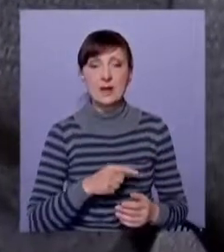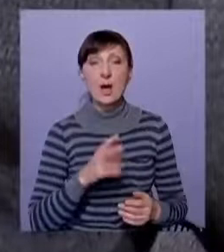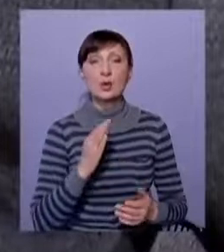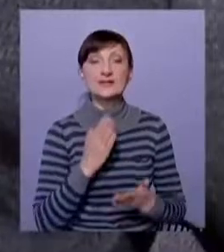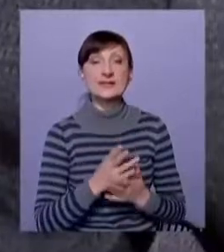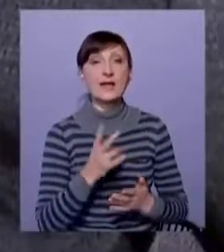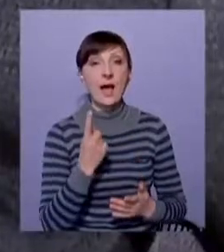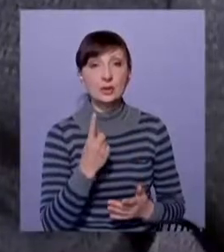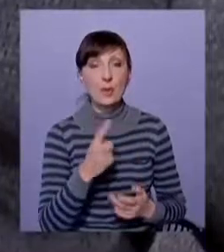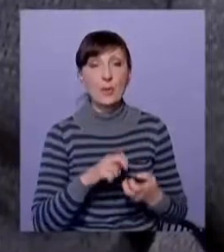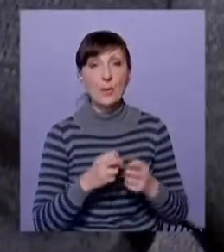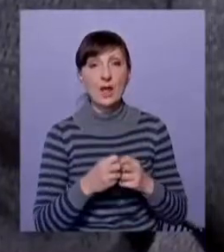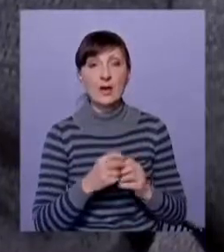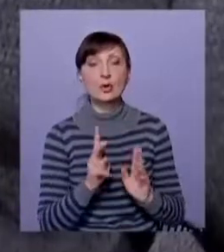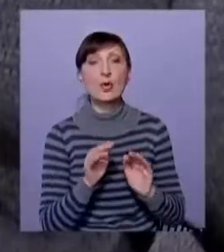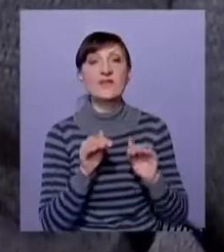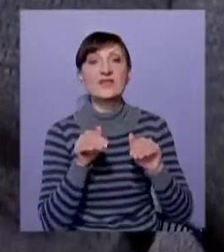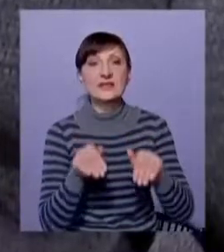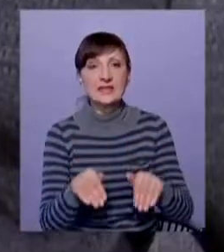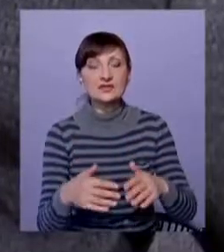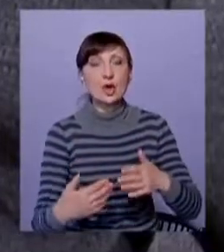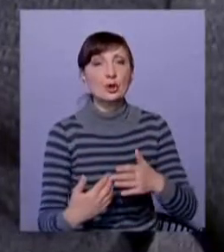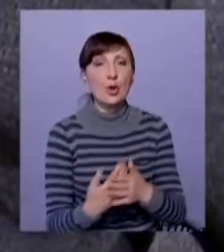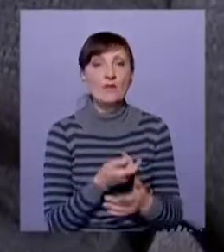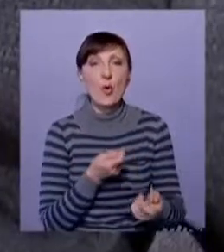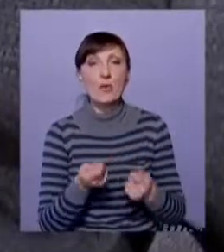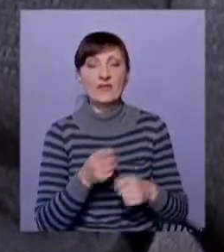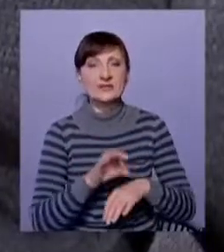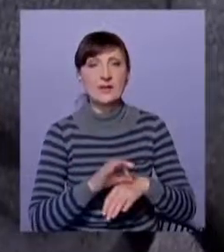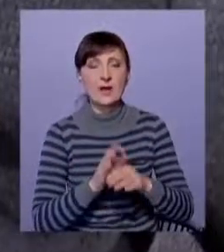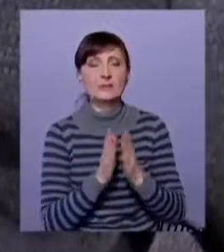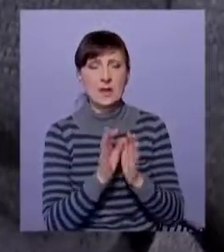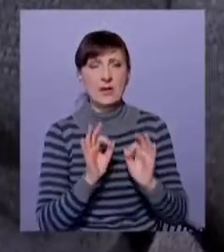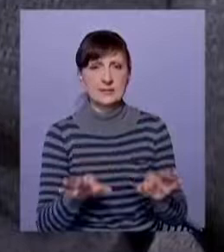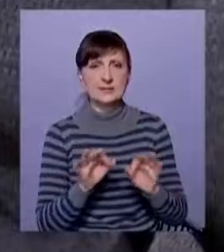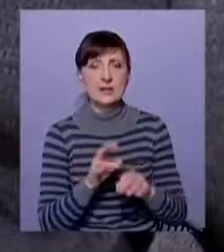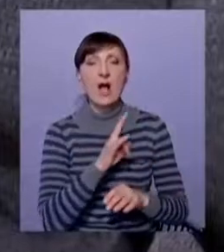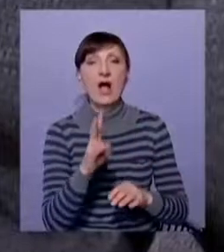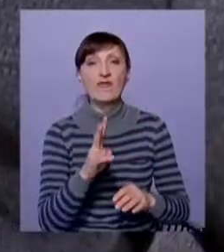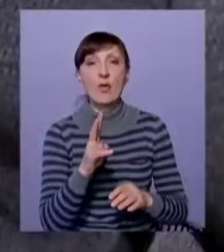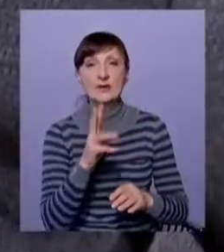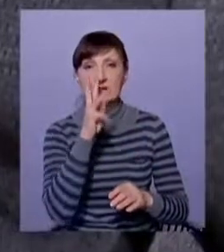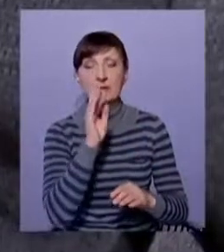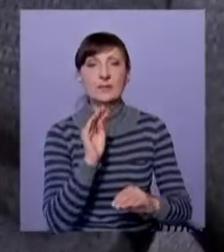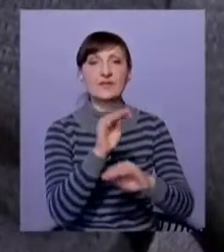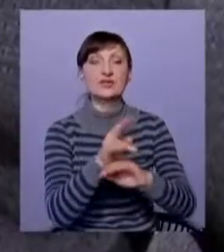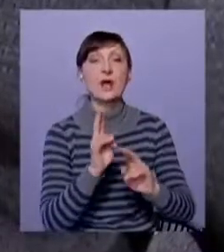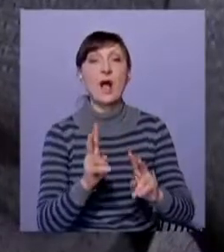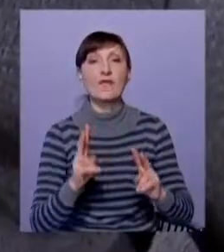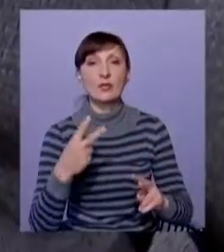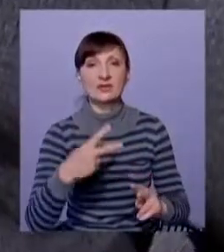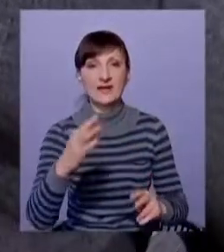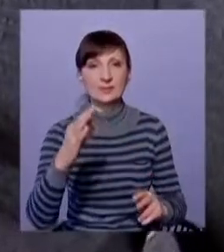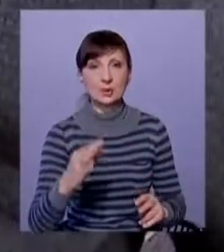одно «но» – внедрившим новые подходы управления заболеваниями. Вот разъясните, кого все-таки коснется это повышение аж на